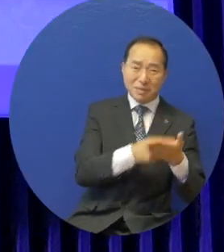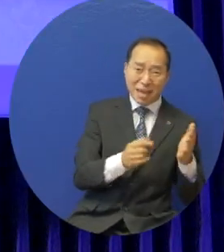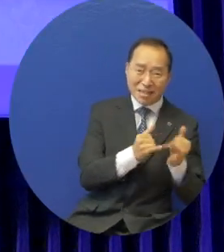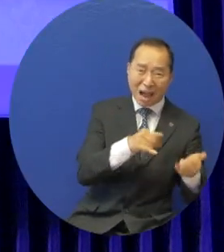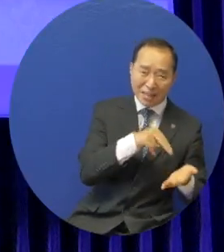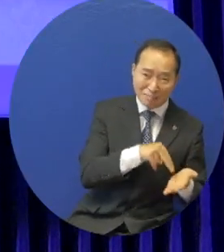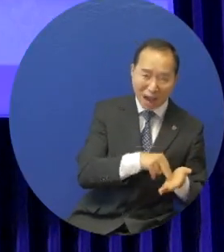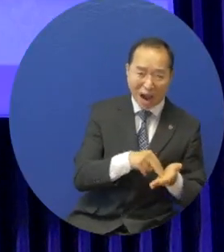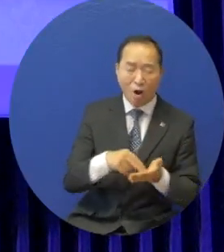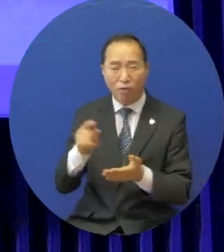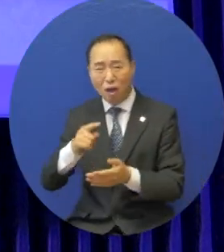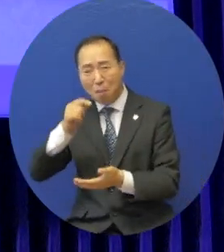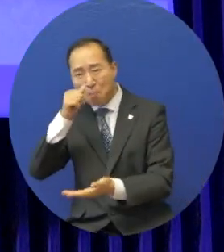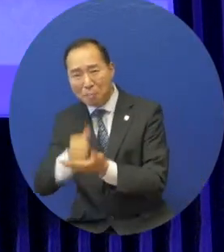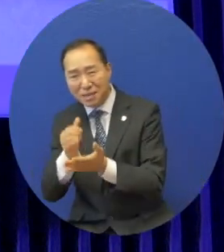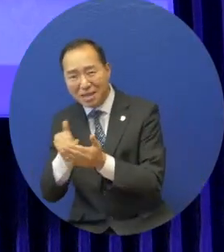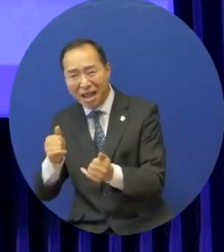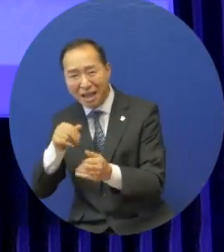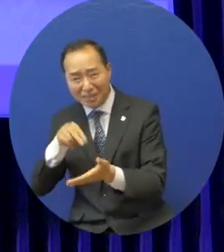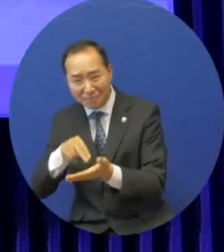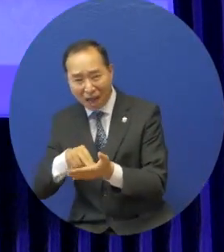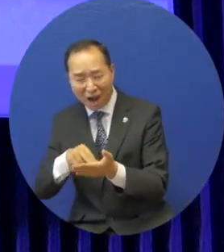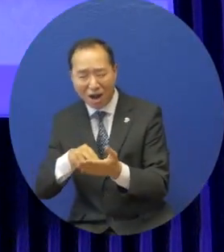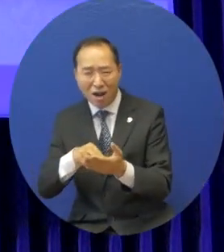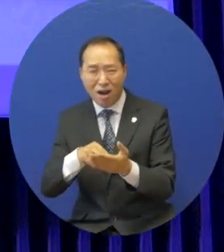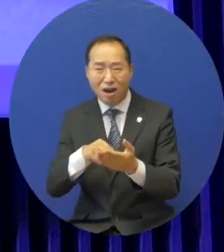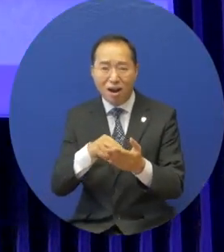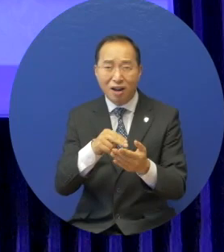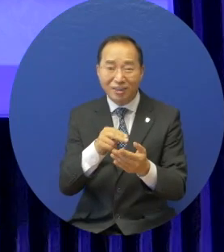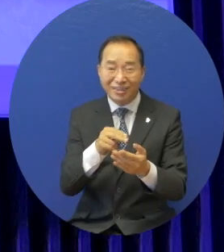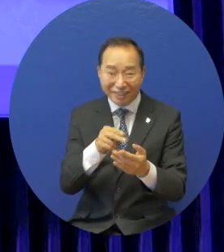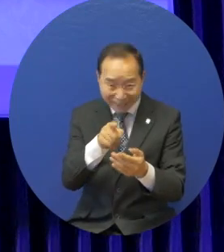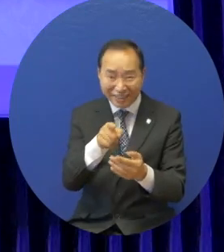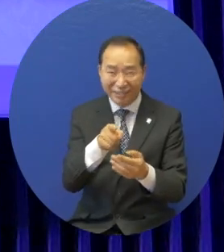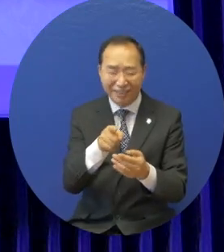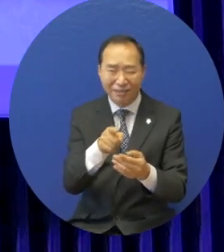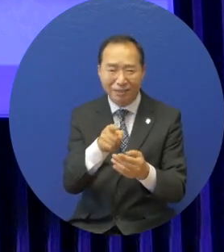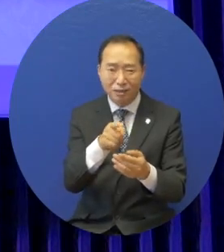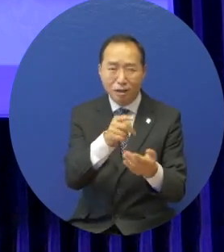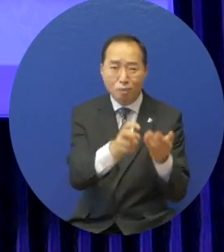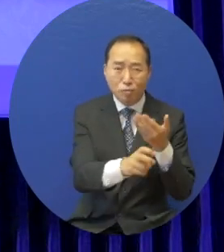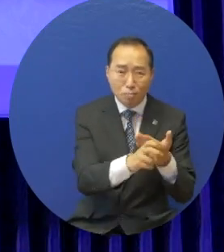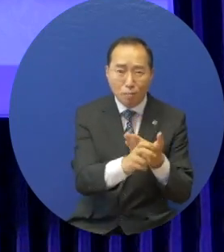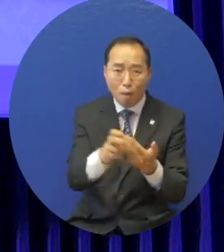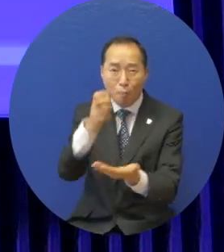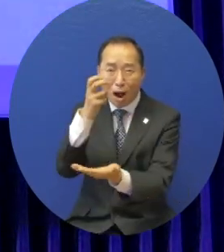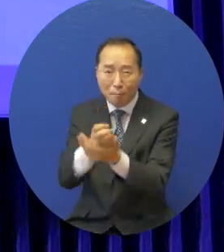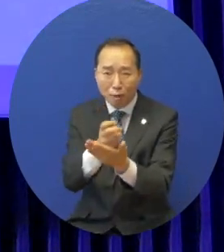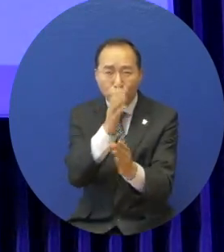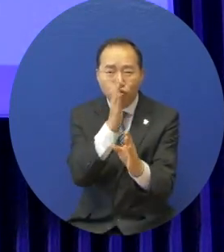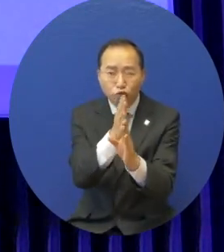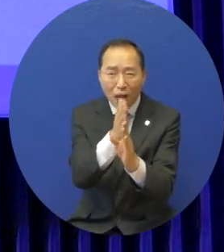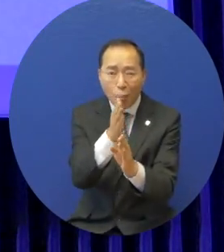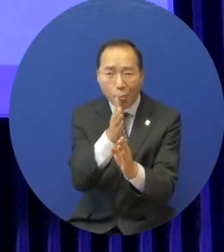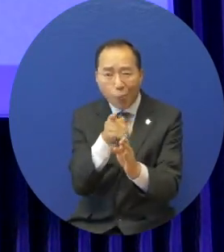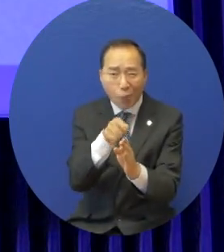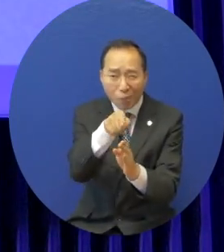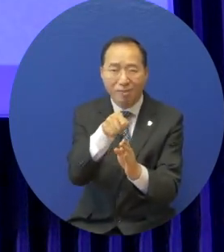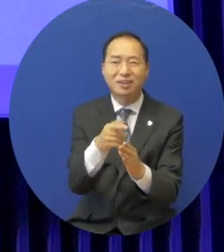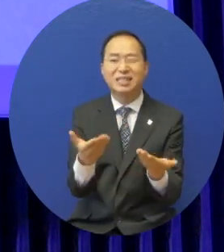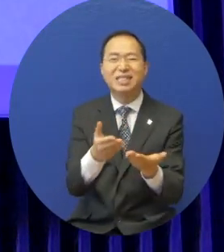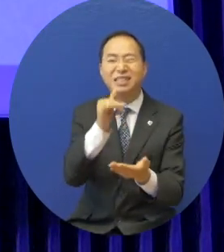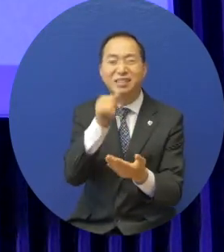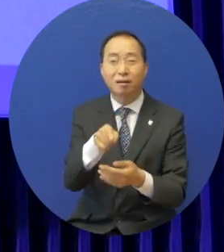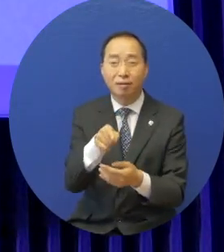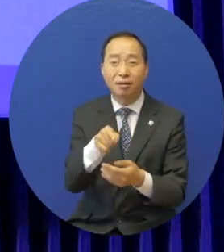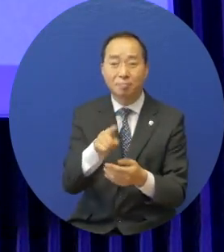때는 범죄자의 의미에서 불법과 합법 사이예요. 그 둘을 한번 하나씩 예를 들어서 살펴보도록 할게요.